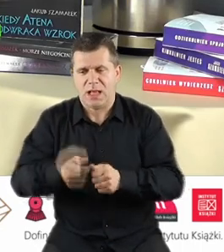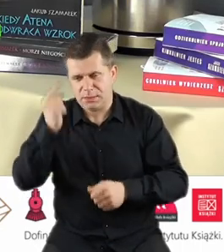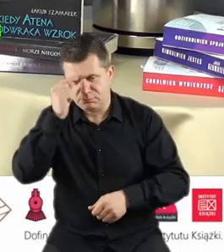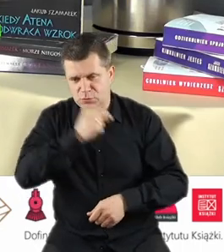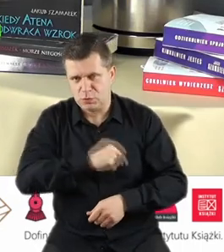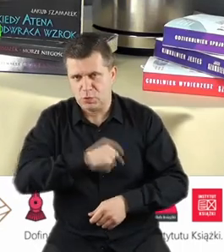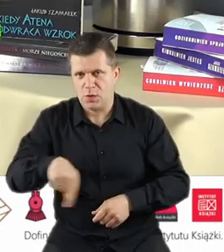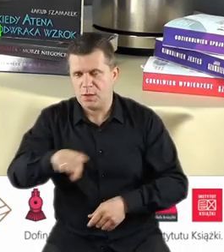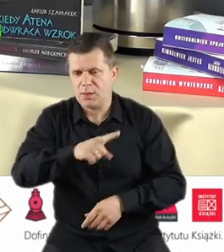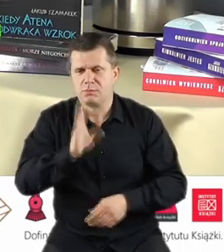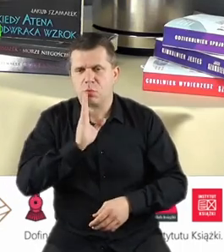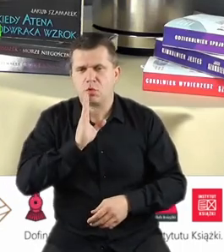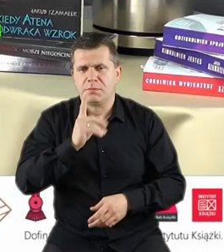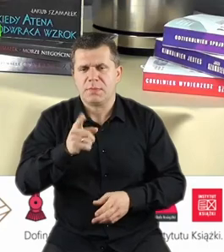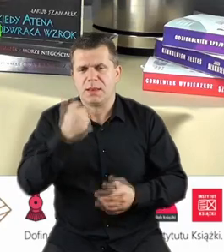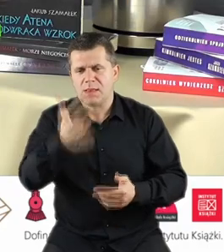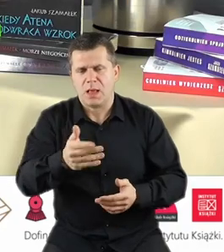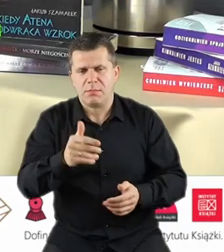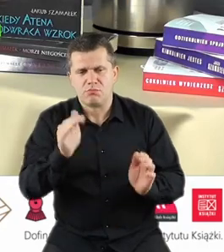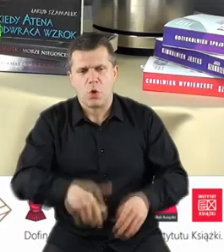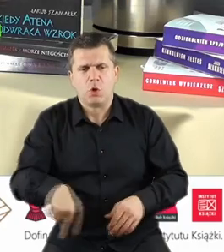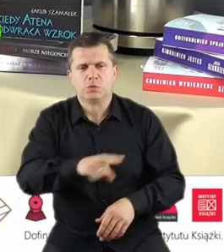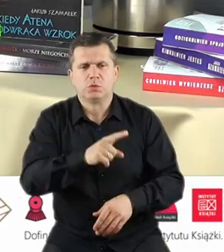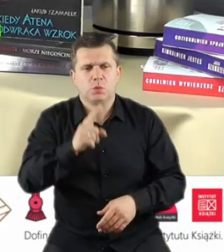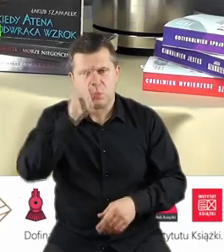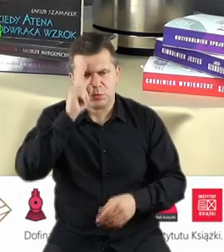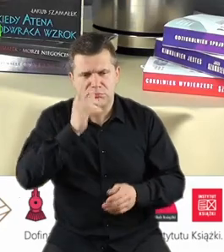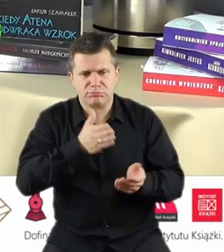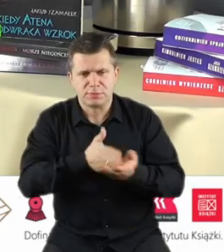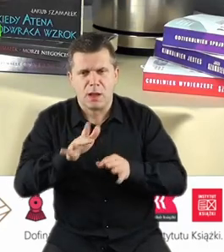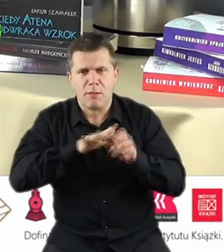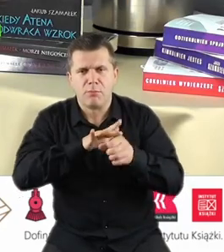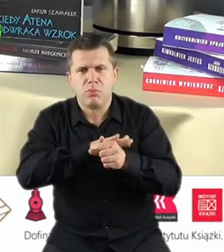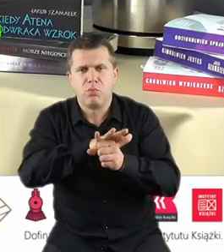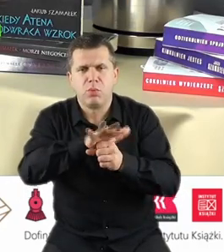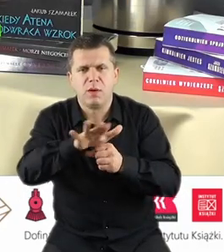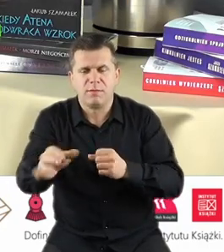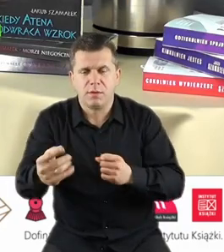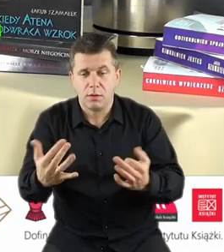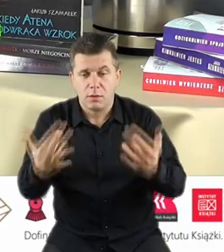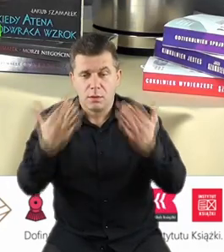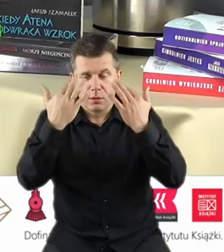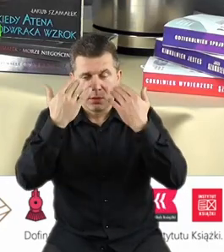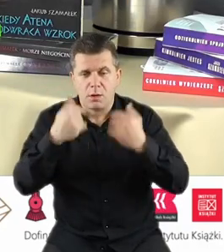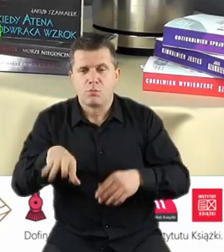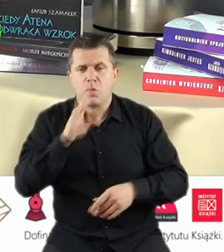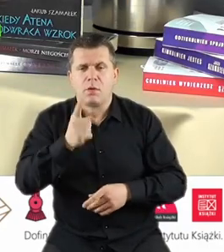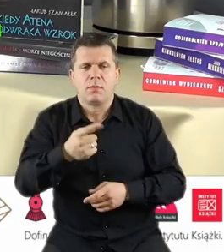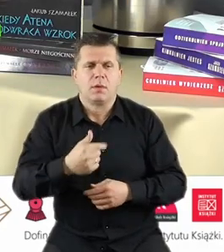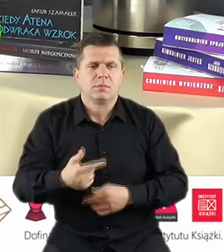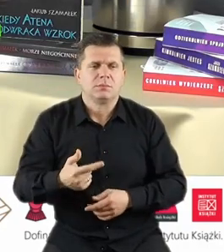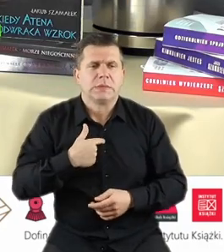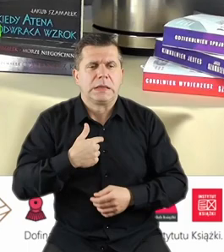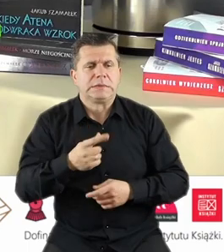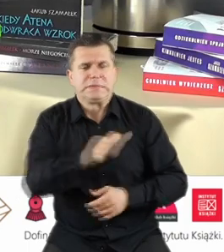przykład narcystyczne tendencje, czyli i tego nie narcyzmu w takim sensie kolokwialnym, że ktoś jest zakochany w sobie, tylko że moje